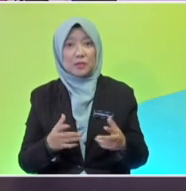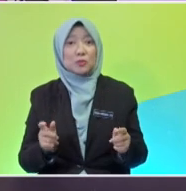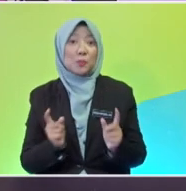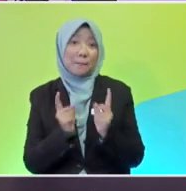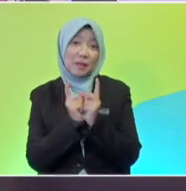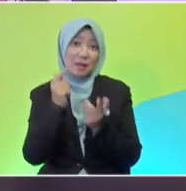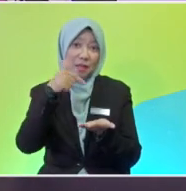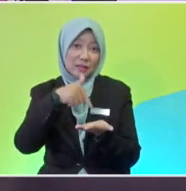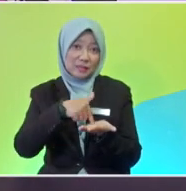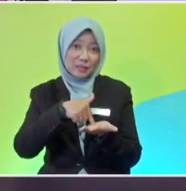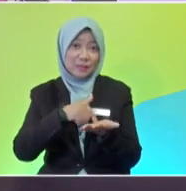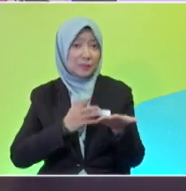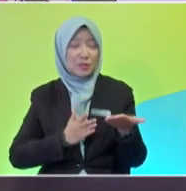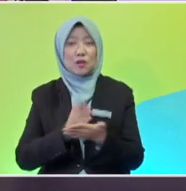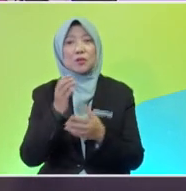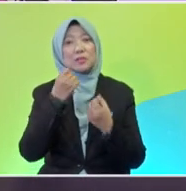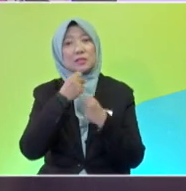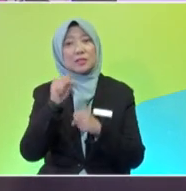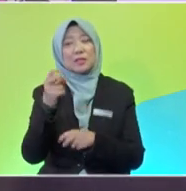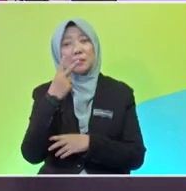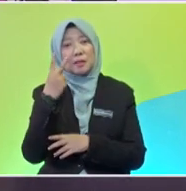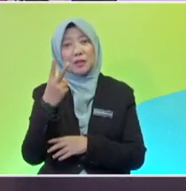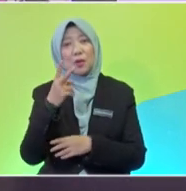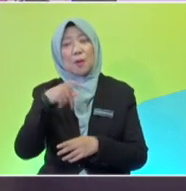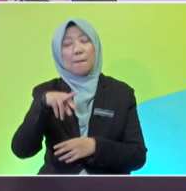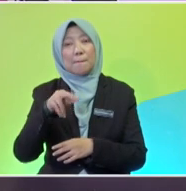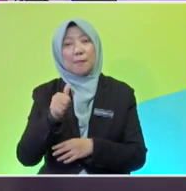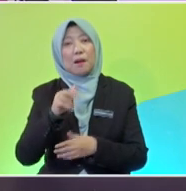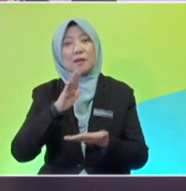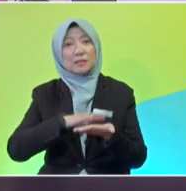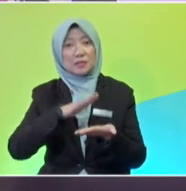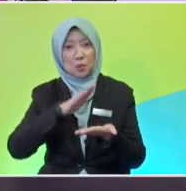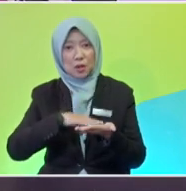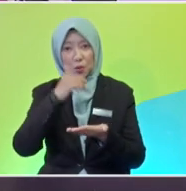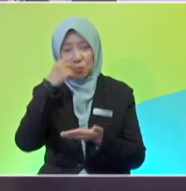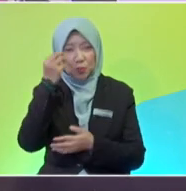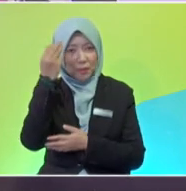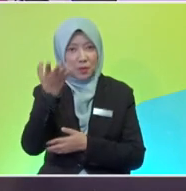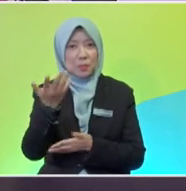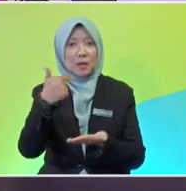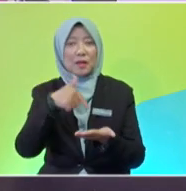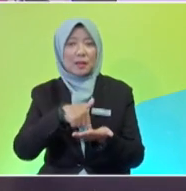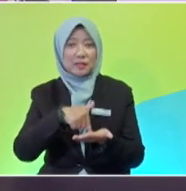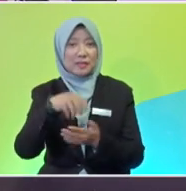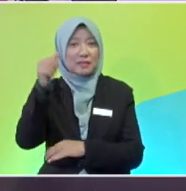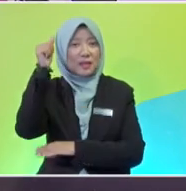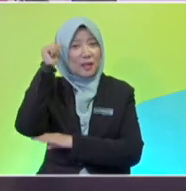lagi di episode kereta teruskan Setia menonton proses sekolah untuk lebih banyak informasi yang menarik Assalamualaikum